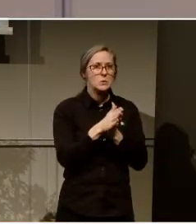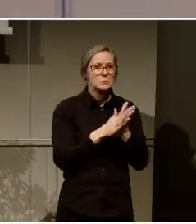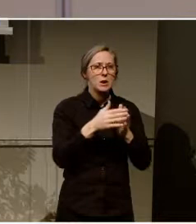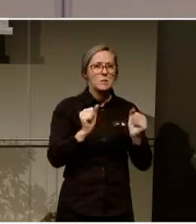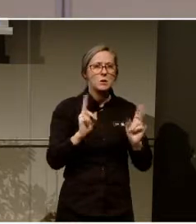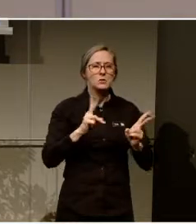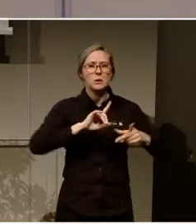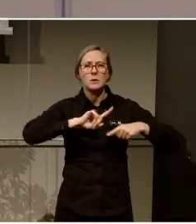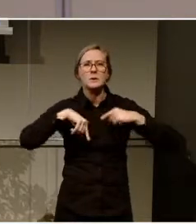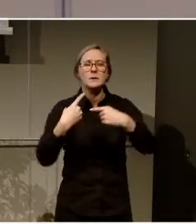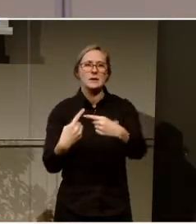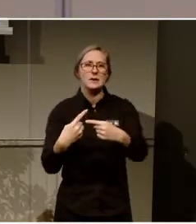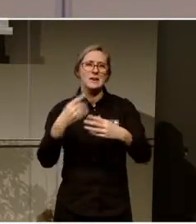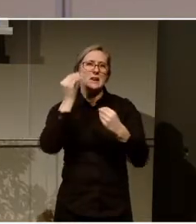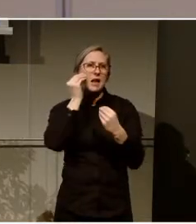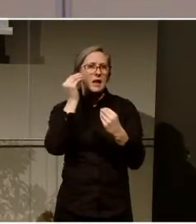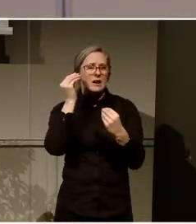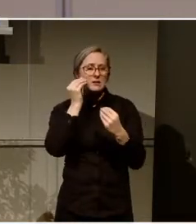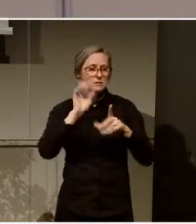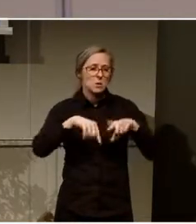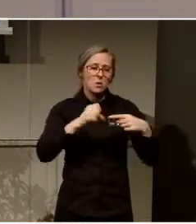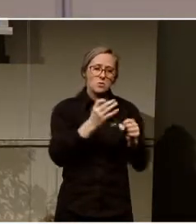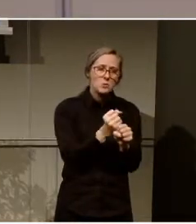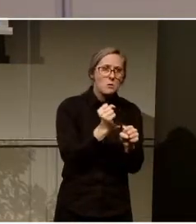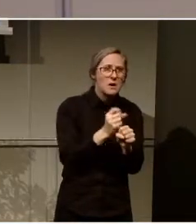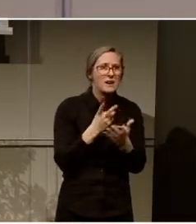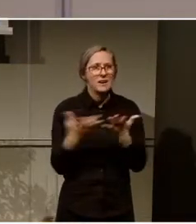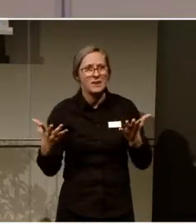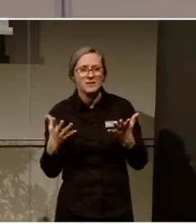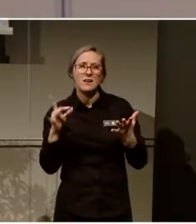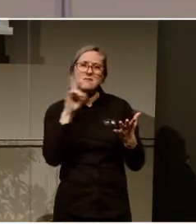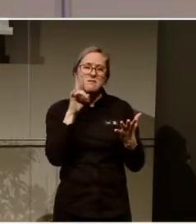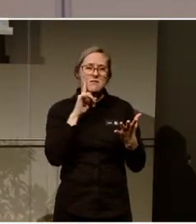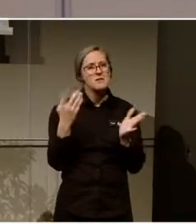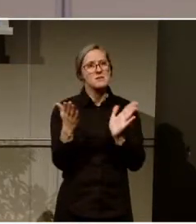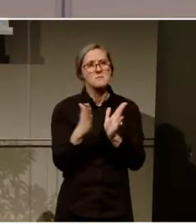lärandet, oavsett om man arbetar eller inte, att få in det